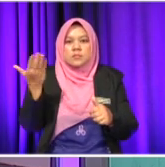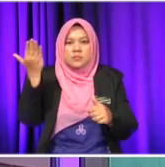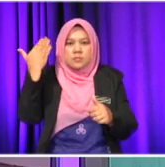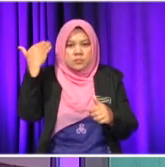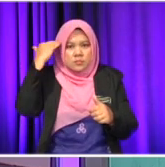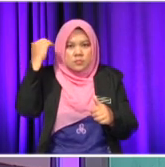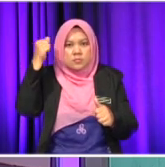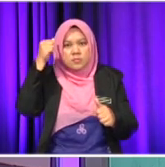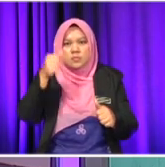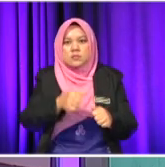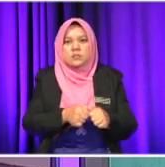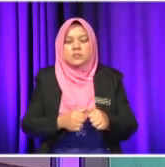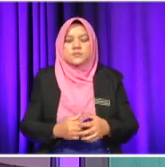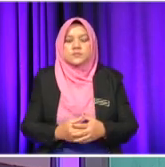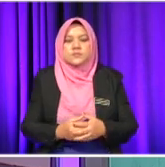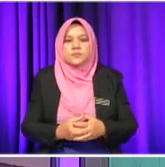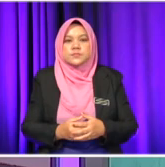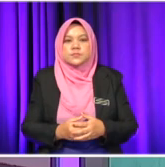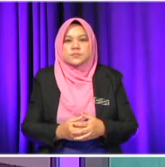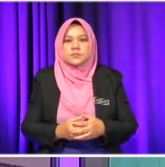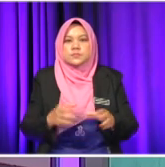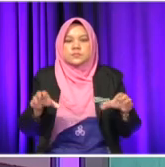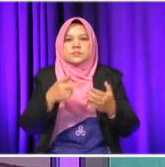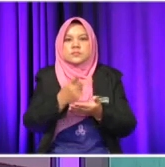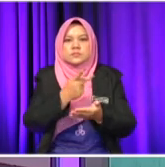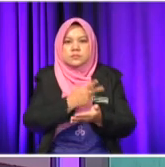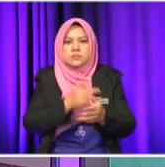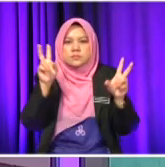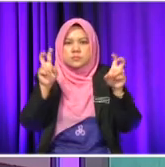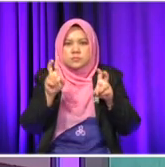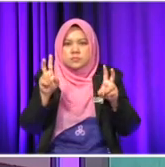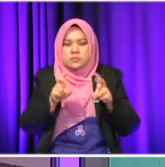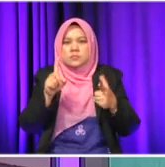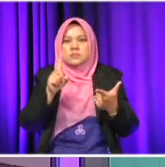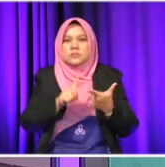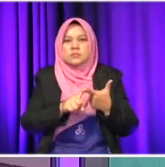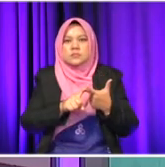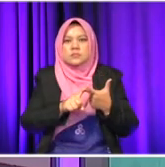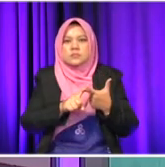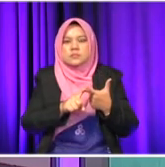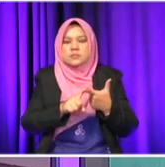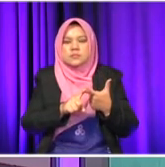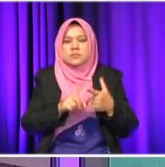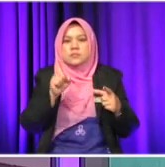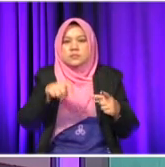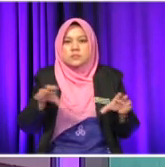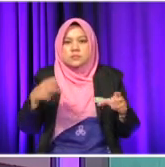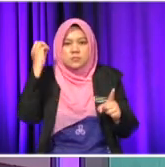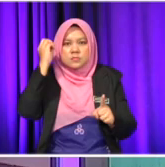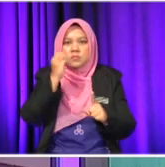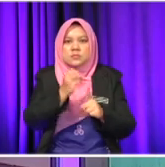yang selalu kamu buat dalam kehidupan sehari-hari kamu kamu buat karangan Kenapa tajuk kamu buat apa-apa yang kita